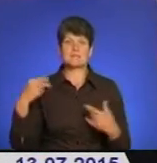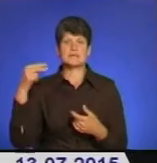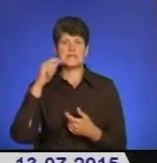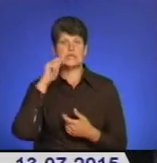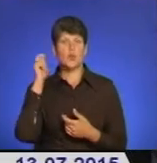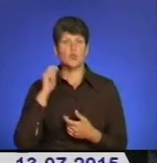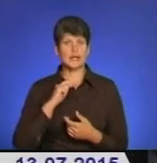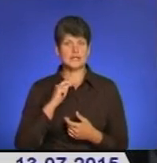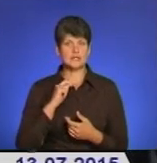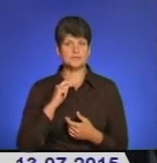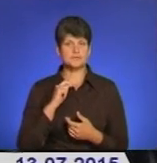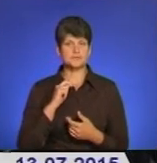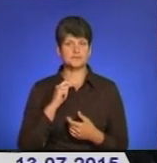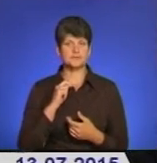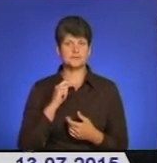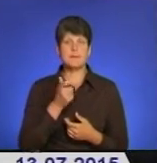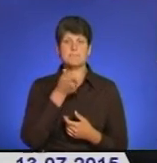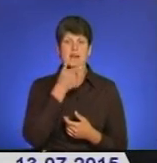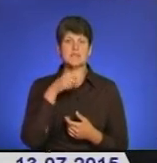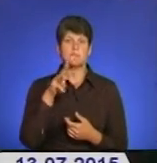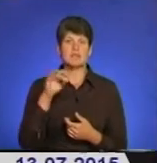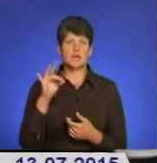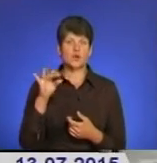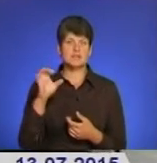України, пані Мирослава.